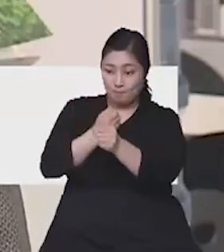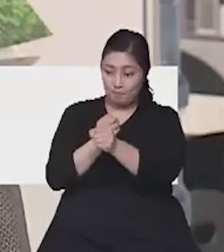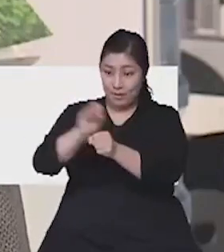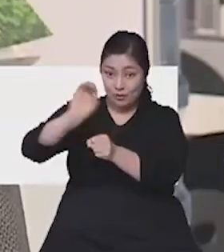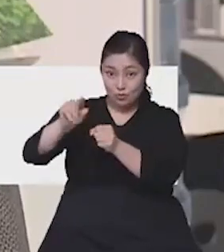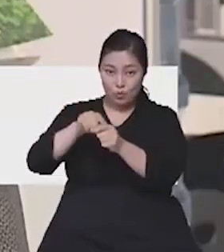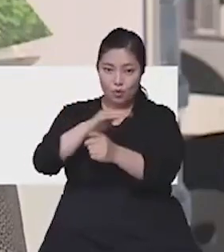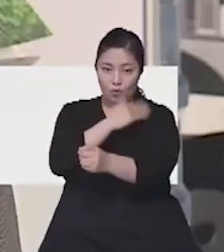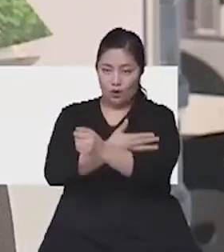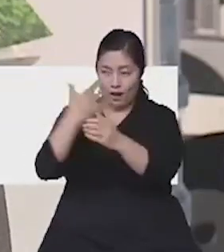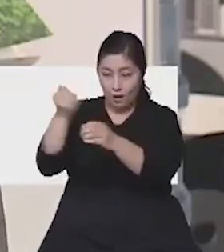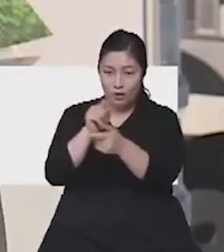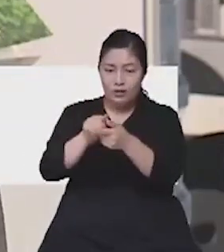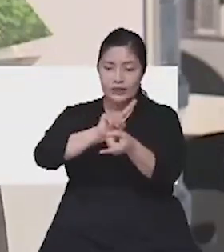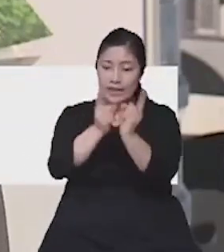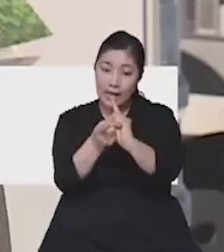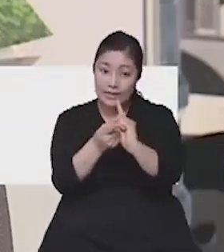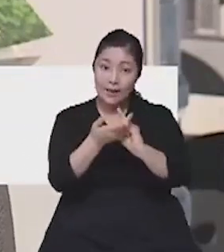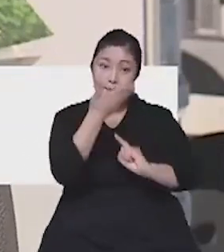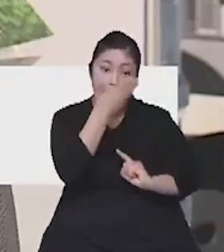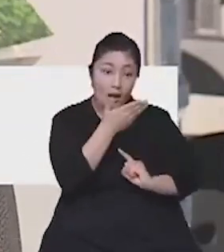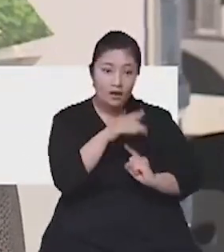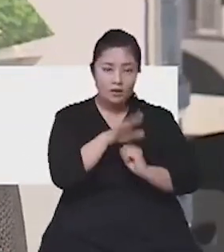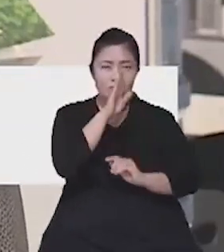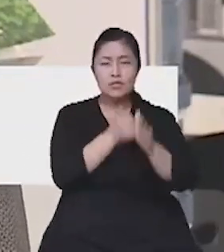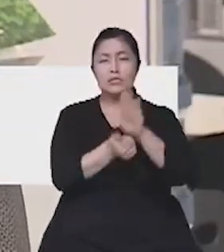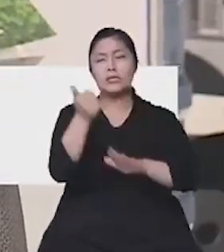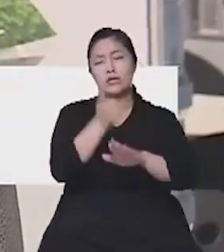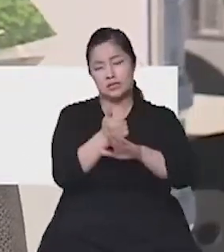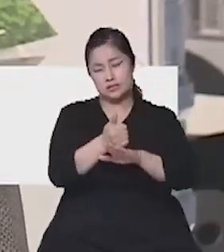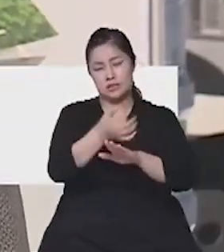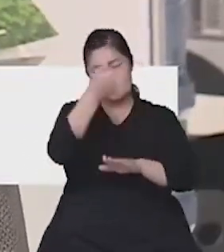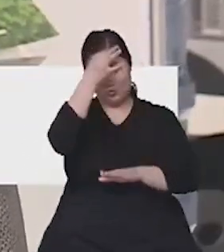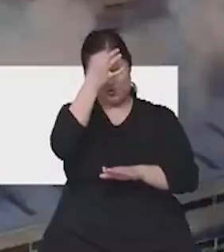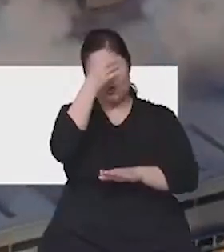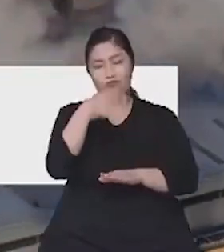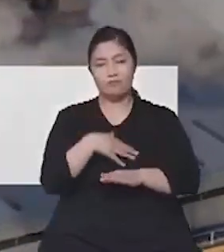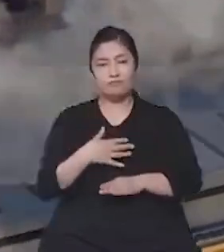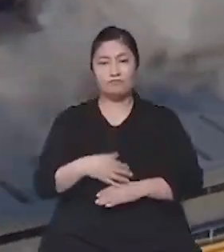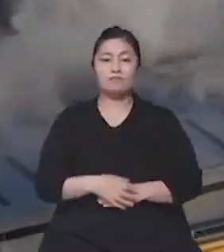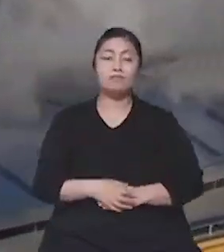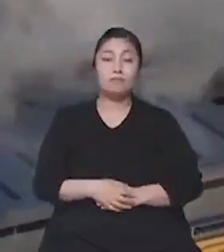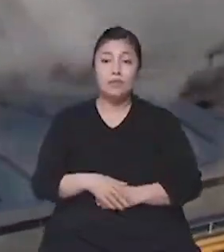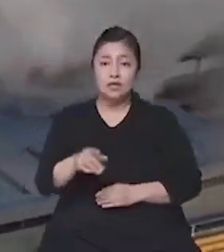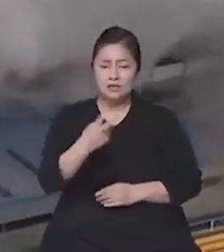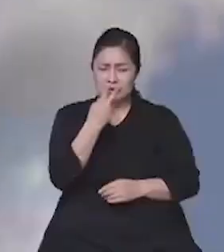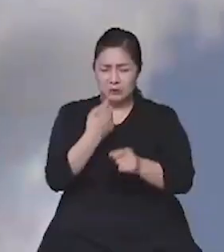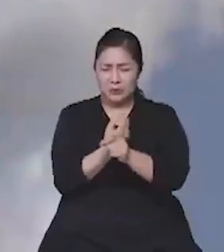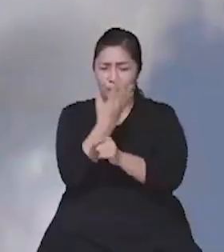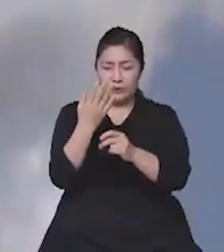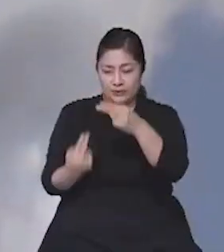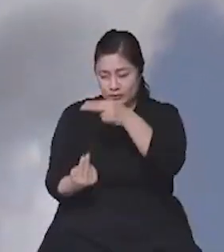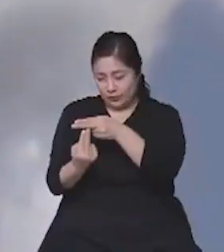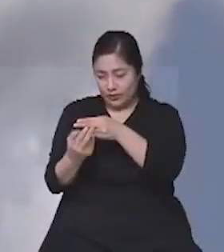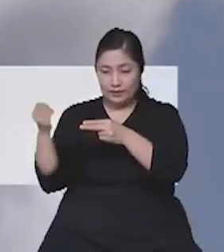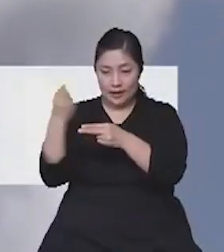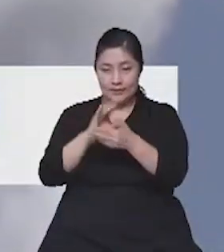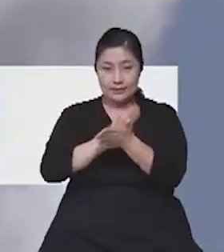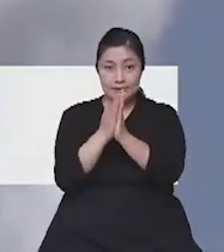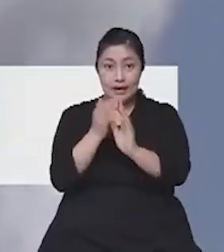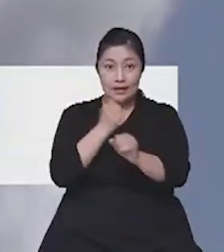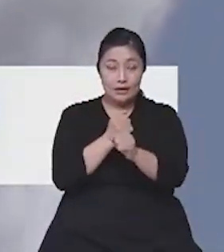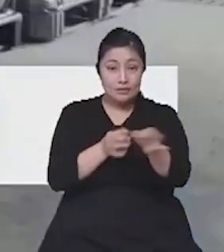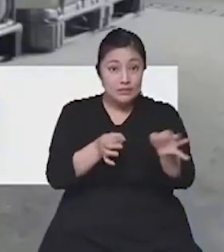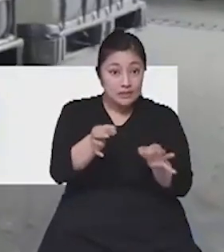그리고 이것을 대체할 수 있는 아주 희망적인 기술이라고 볼 수 있겠습니다 이산화탄소를 저장해 재활용하는